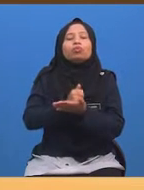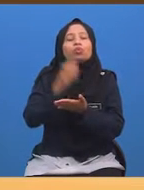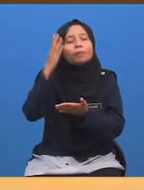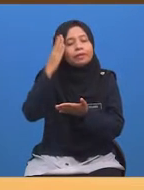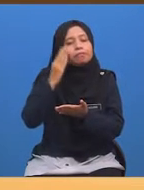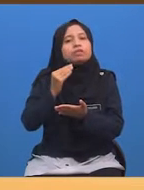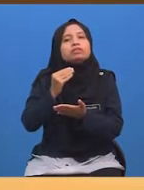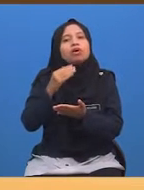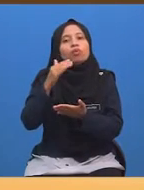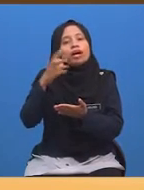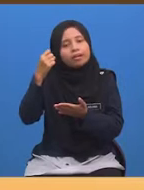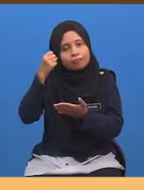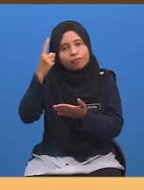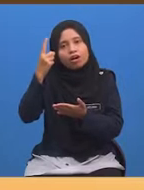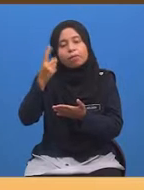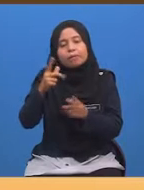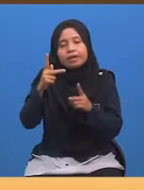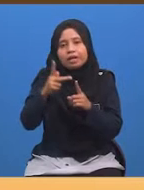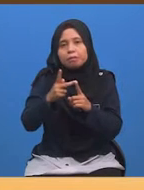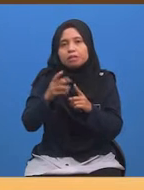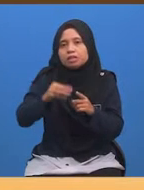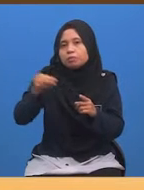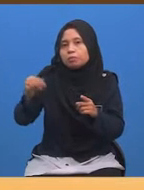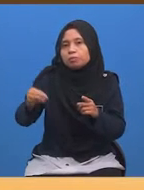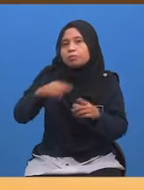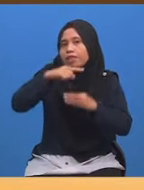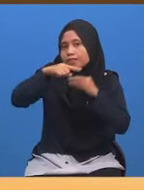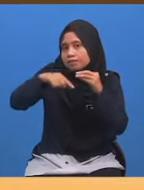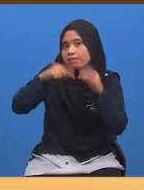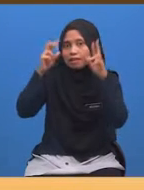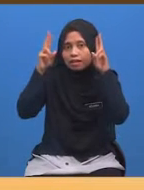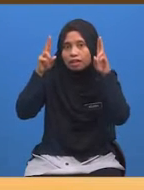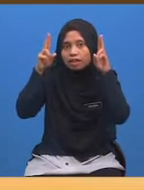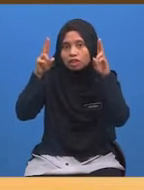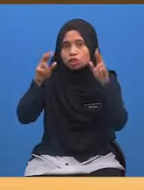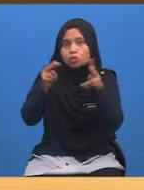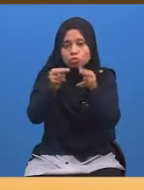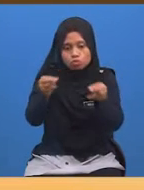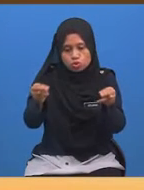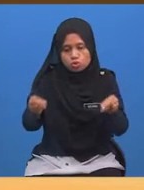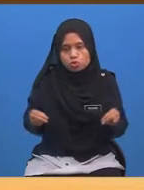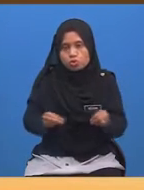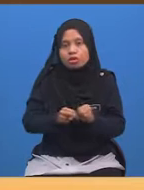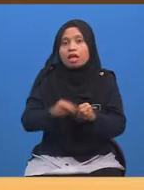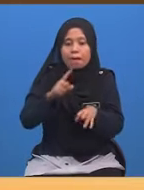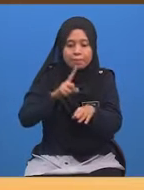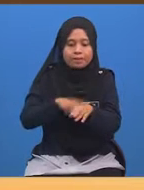pengetahuan dan kefahaman kepada kamu mengenai tajuk Zon Masa